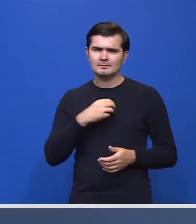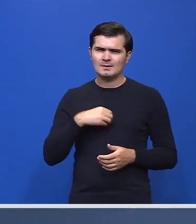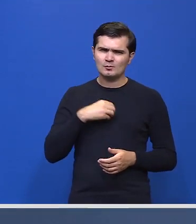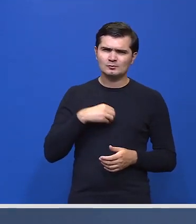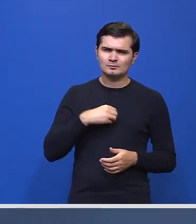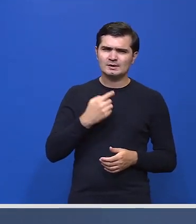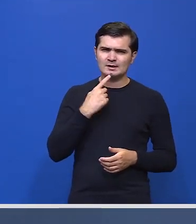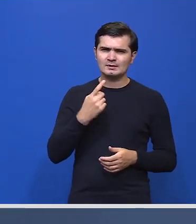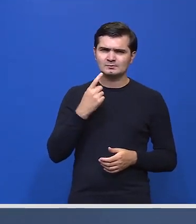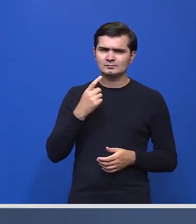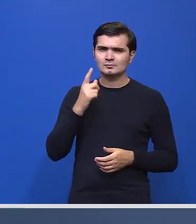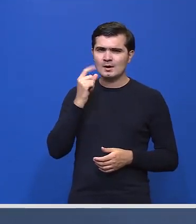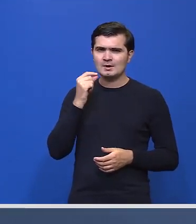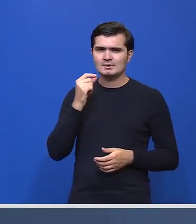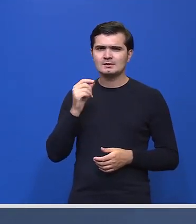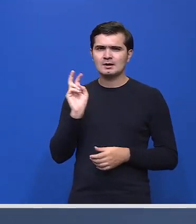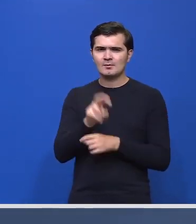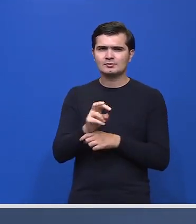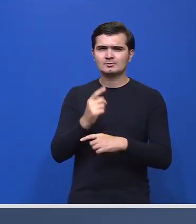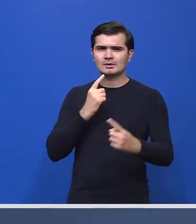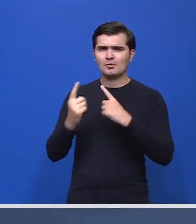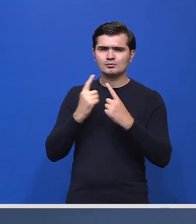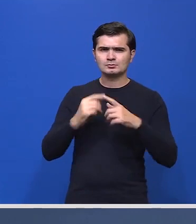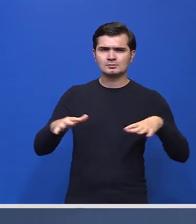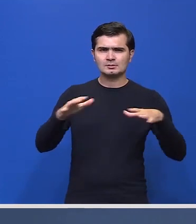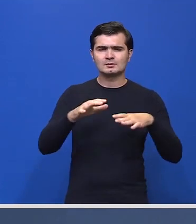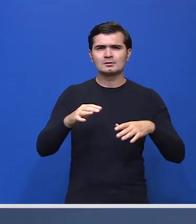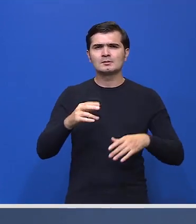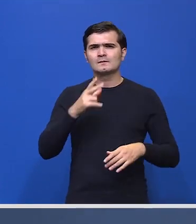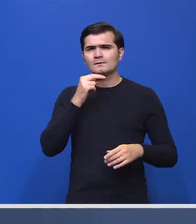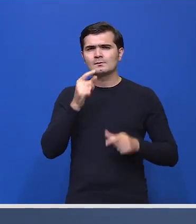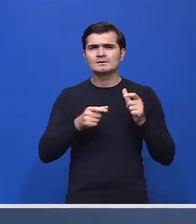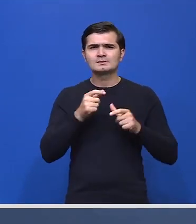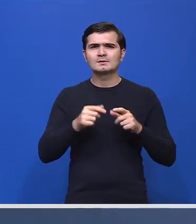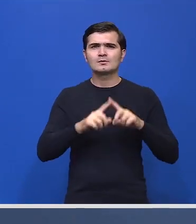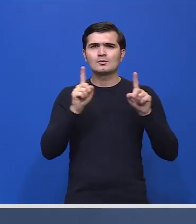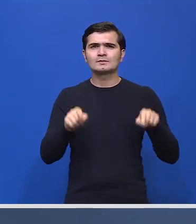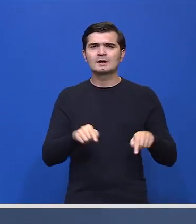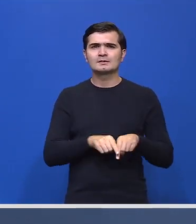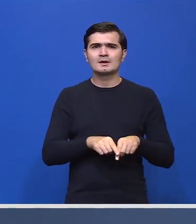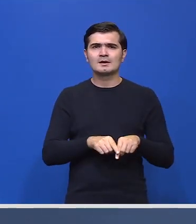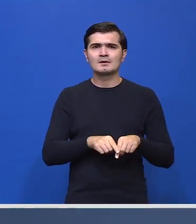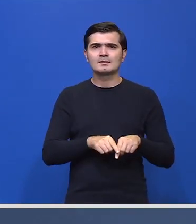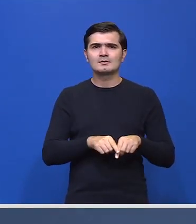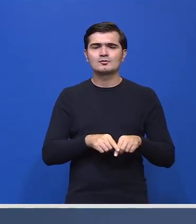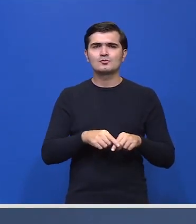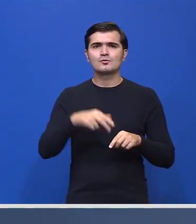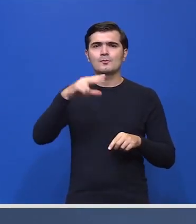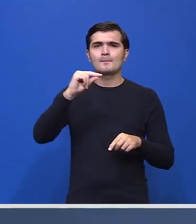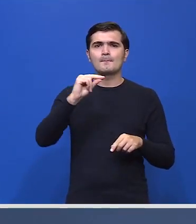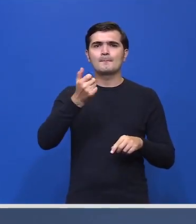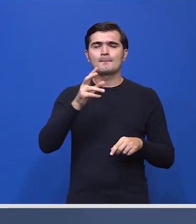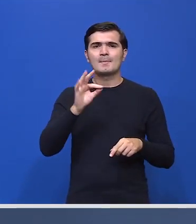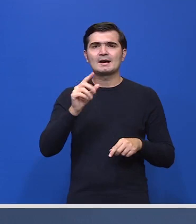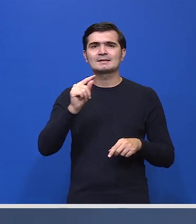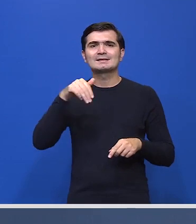care le-au avut în spațiul public, cei care au fost la consultări cu dumneavoastră. M-aș referi în principal la contractele part-time, cele cu contribuțiile plătite pentru salariu minim.